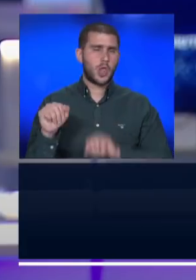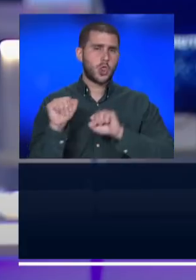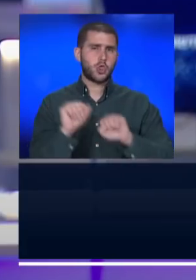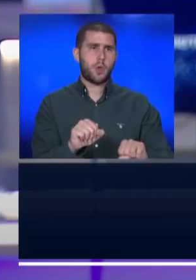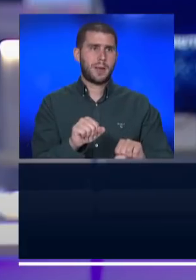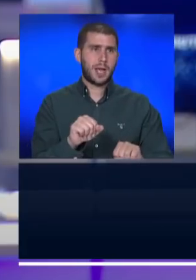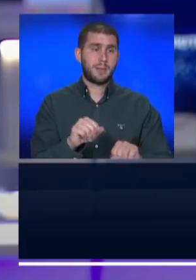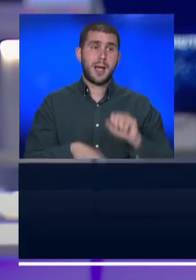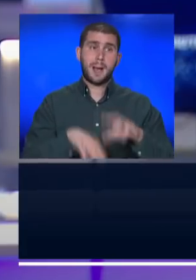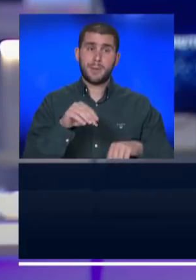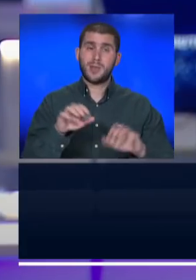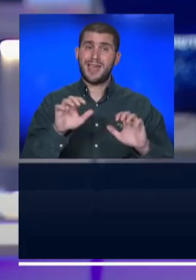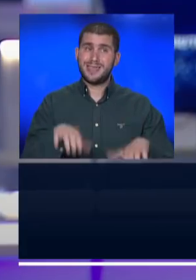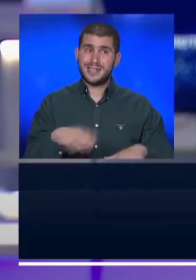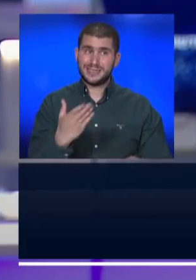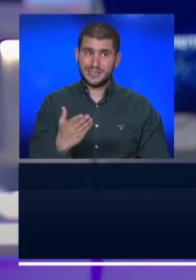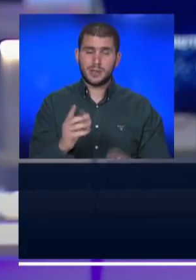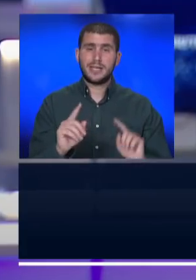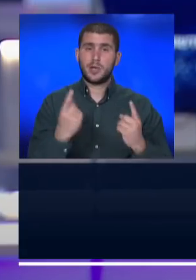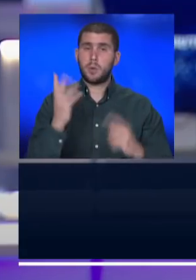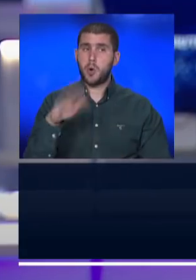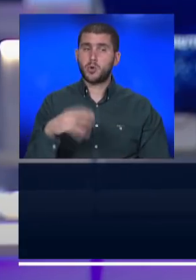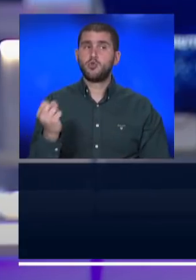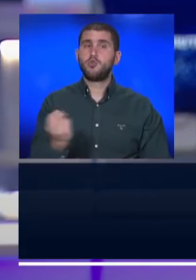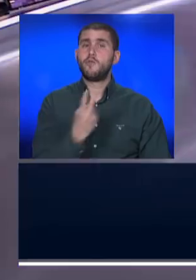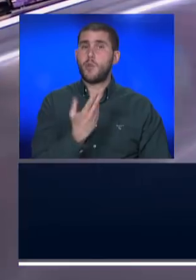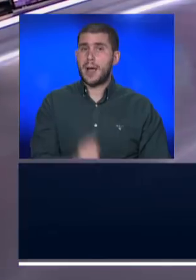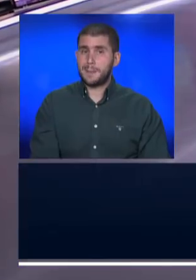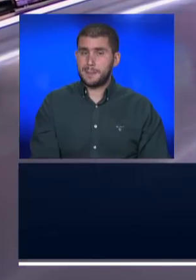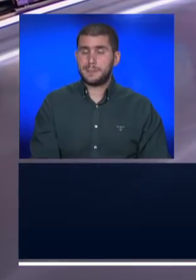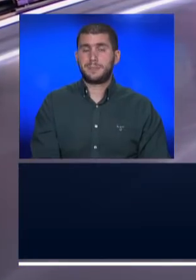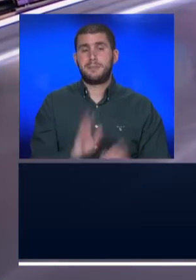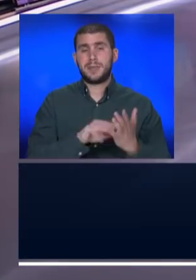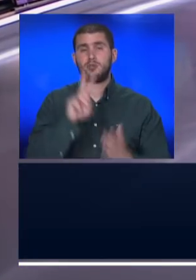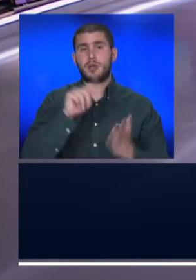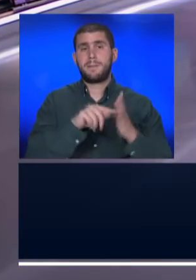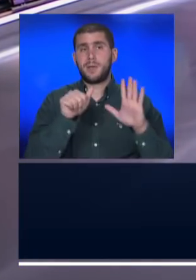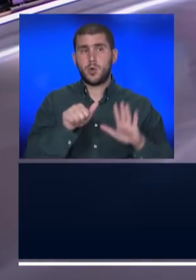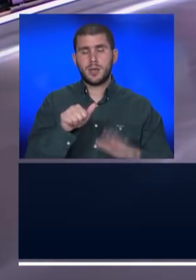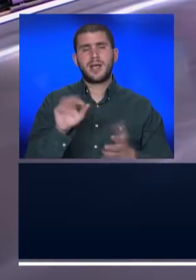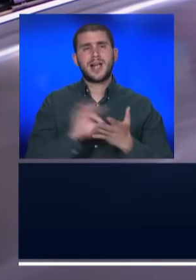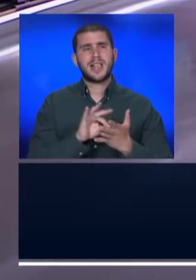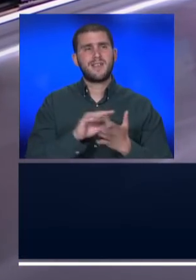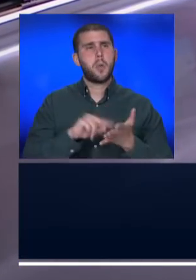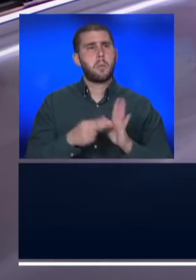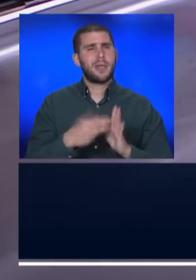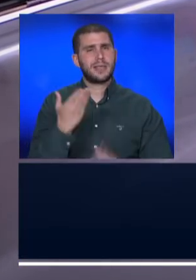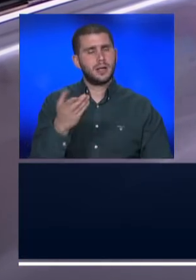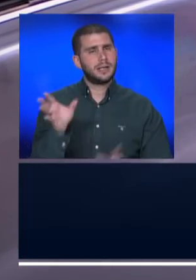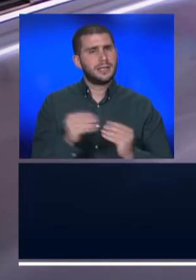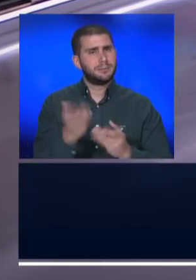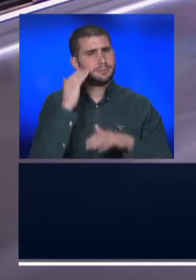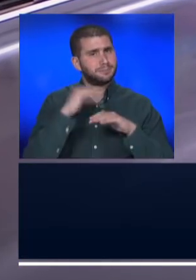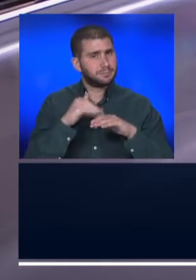לנשיאות יערכו בעוד שבועיים, בשניים ביוני. מיכאל שמש, כתבנו הפוליטי, אנחנו איתך על כך, ובואו נדבר תחילה